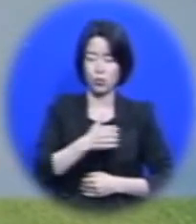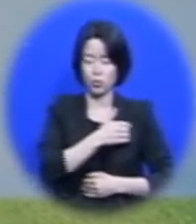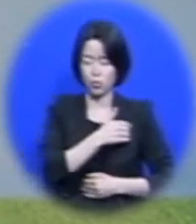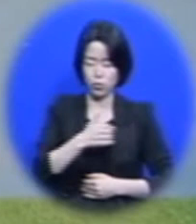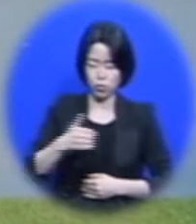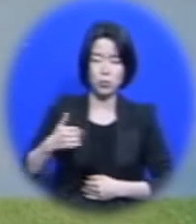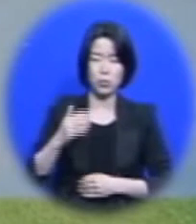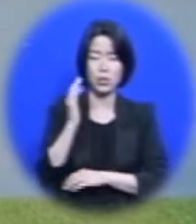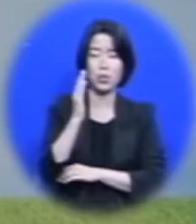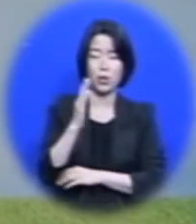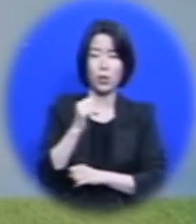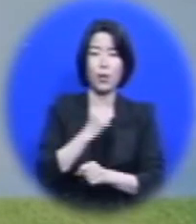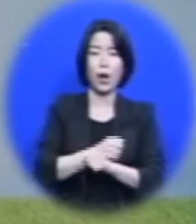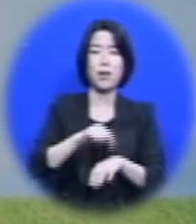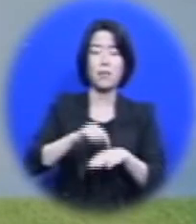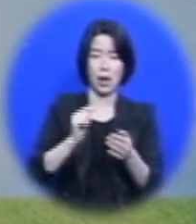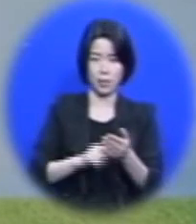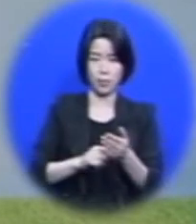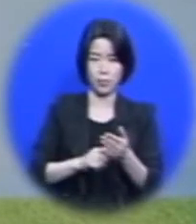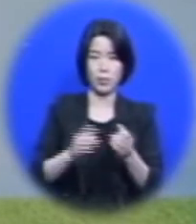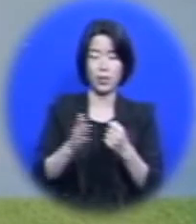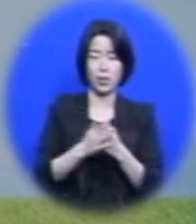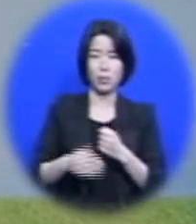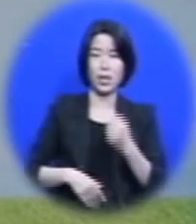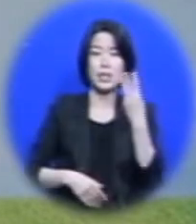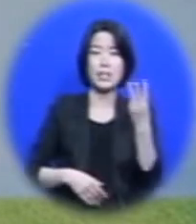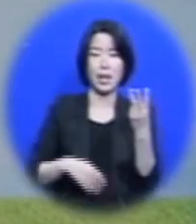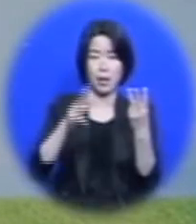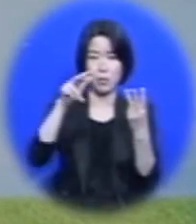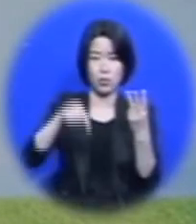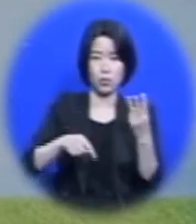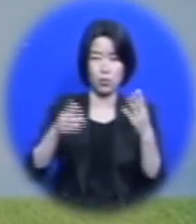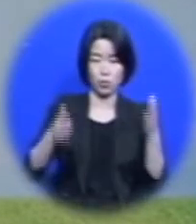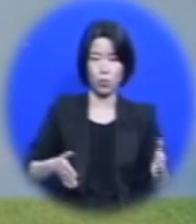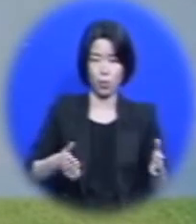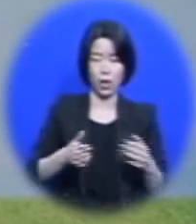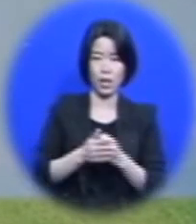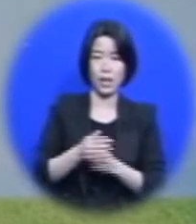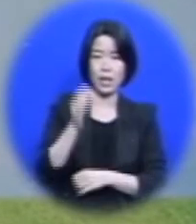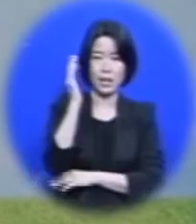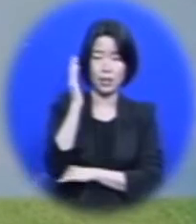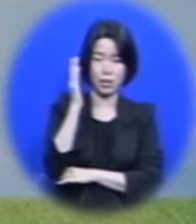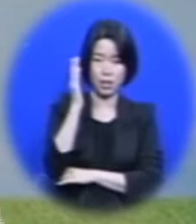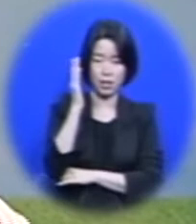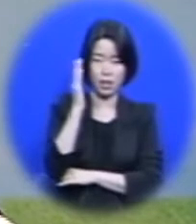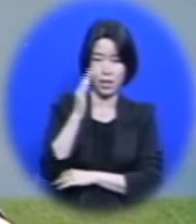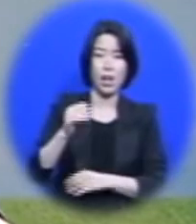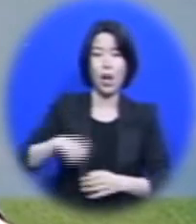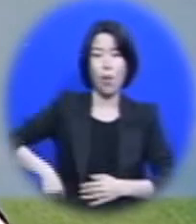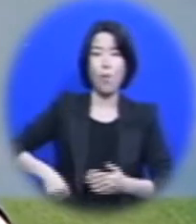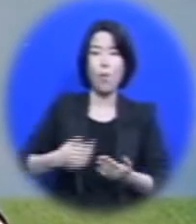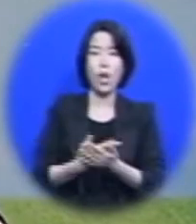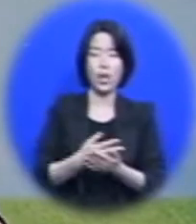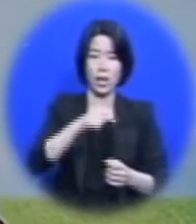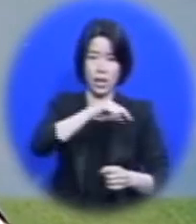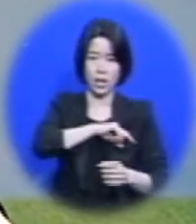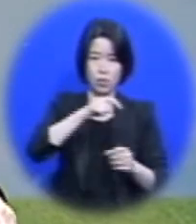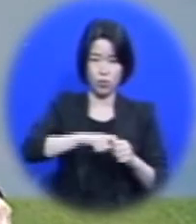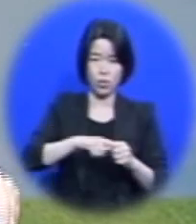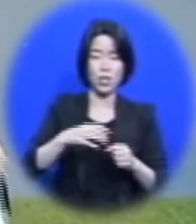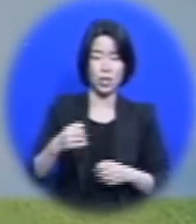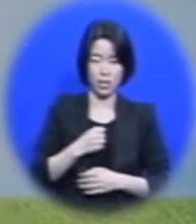주셨습니다. 그래서 세 번에 걸쳐서 시편 51편 강해를 하면서 회개를 주제로 설교를 하려고 합니다.